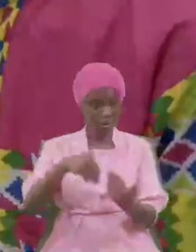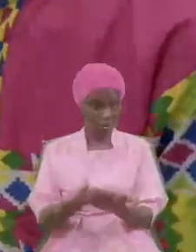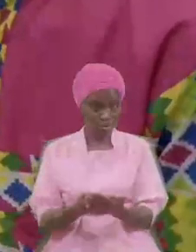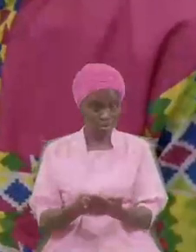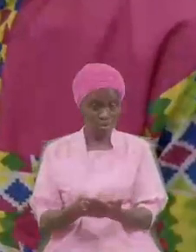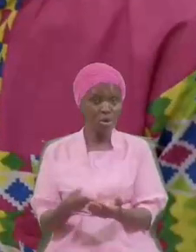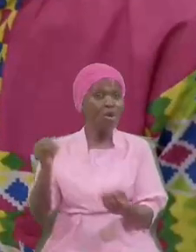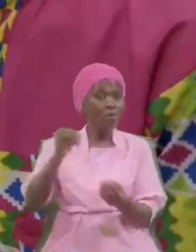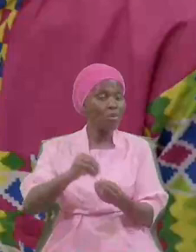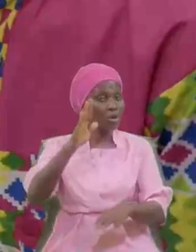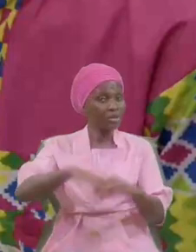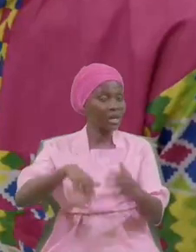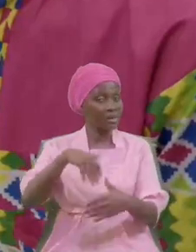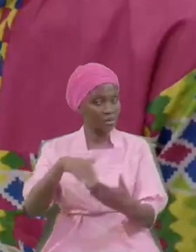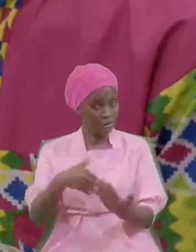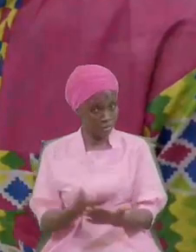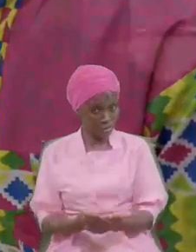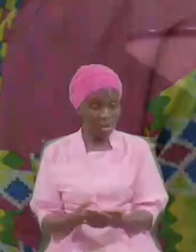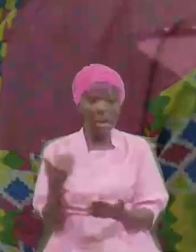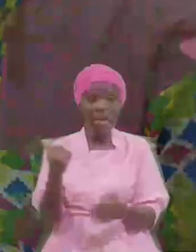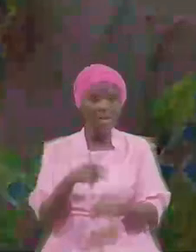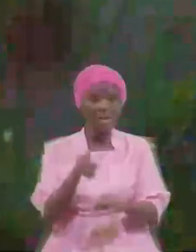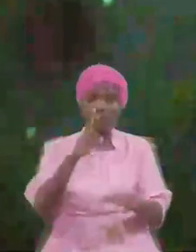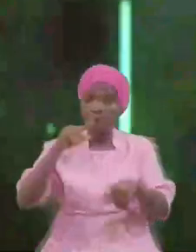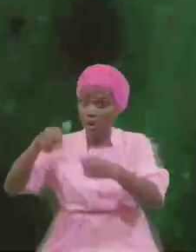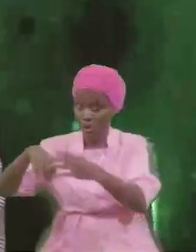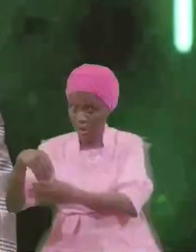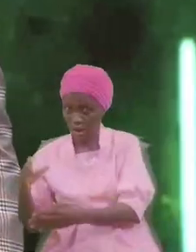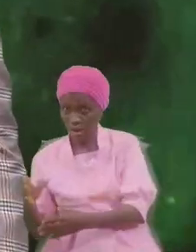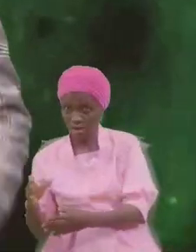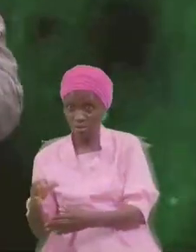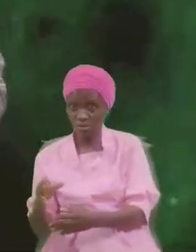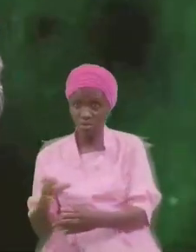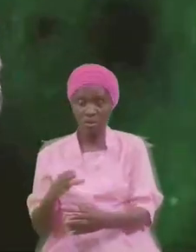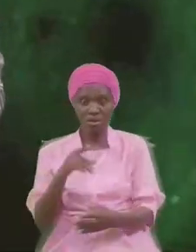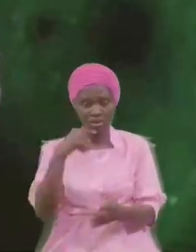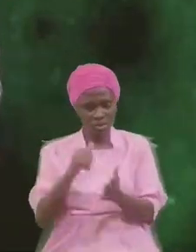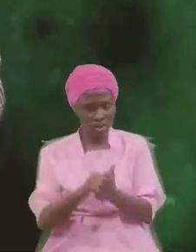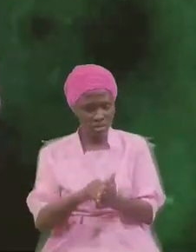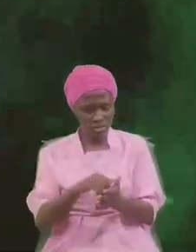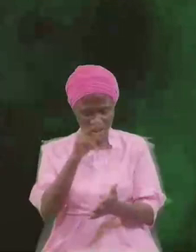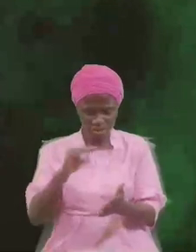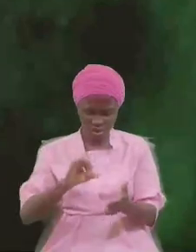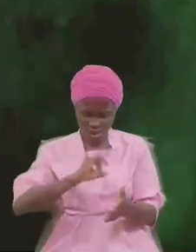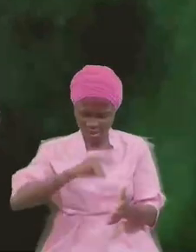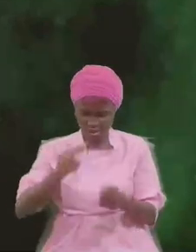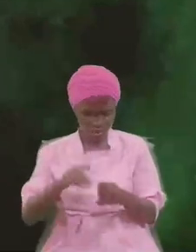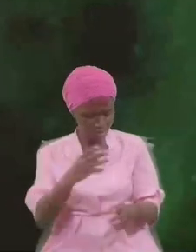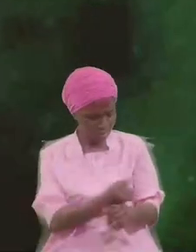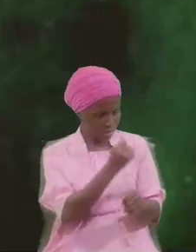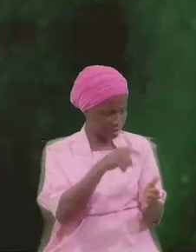cela. Toutes les fois que vous sortez, prenez ceci et cela. Et rappelez-vous, après avoir